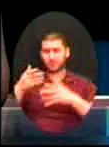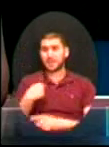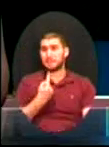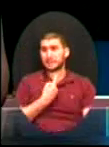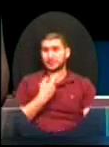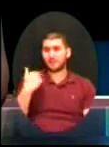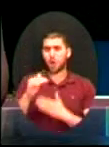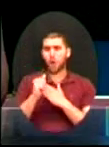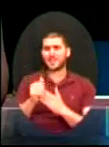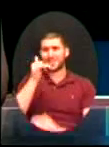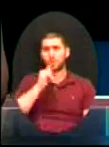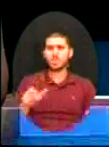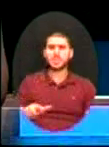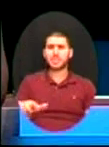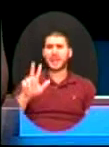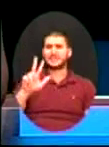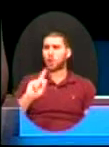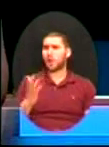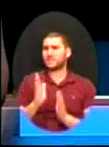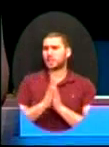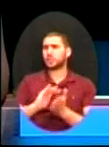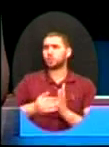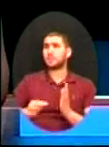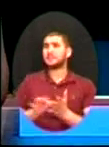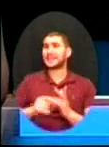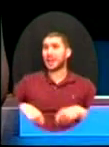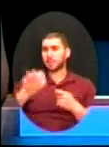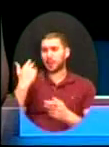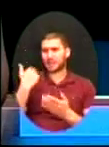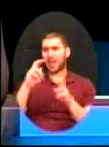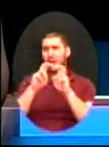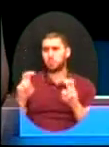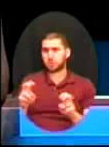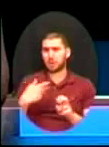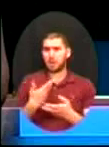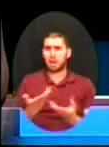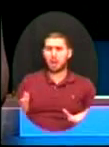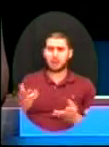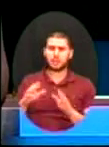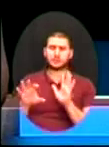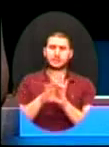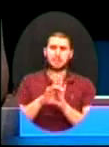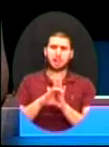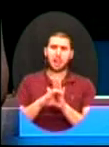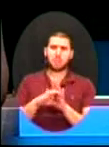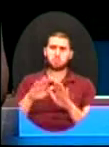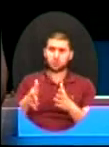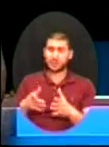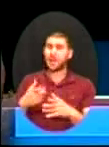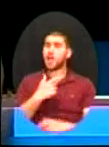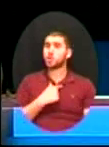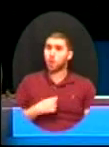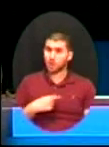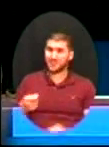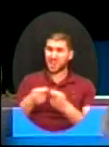בעצמי הובלתי טיולים בנחל צפית ולא ביקשתי אישור ממשרד החינוך כי הייתי עמותה שלא היה לי סמל מוסד. אגב, לתנועות הנוער וארגוני